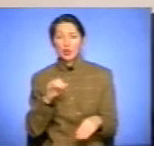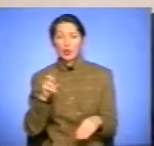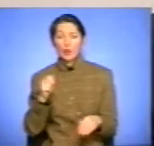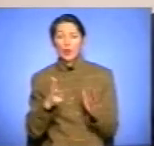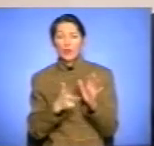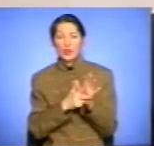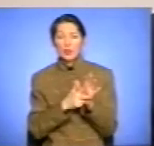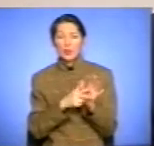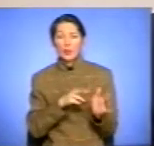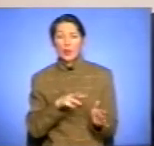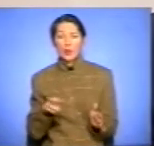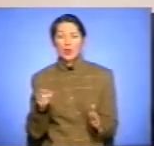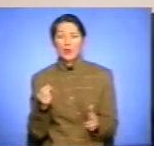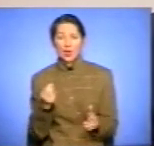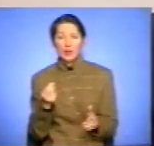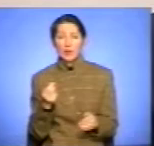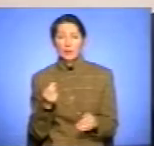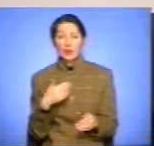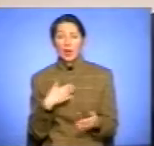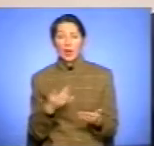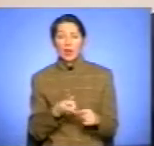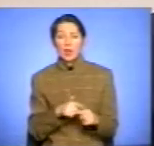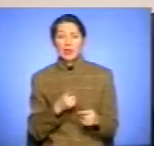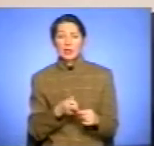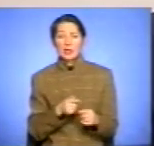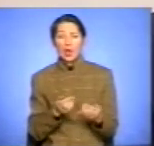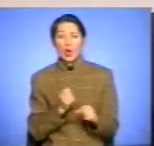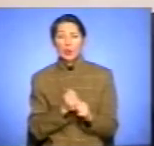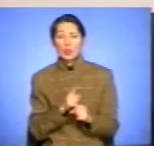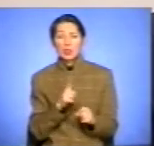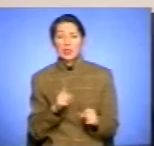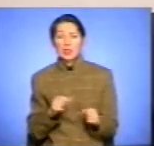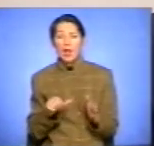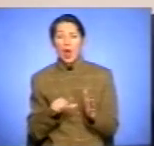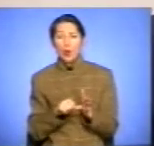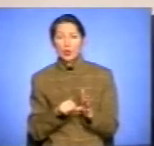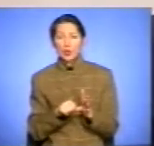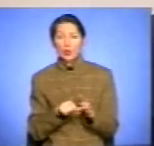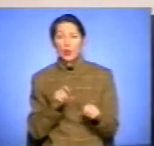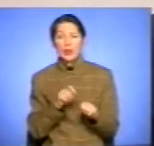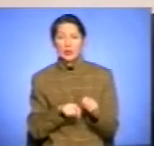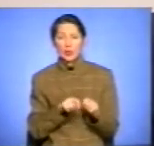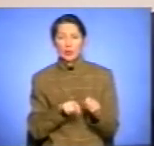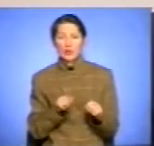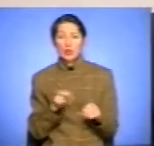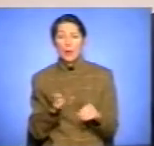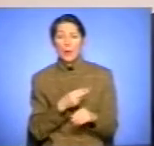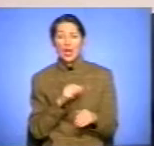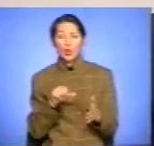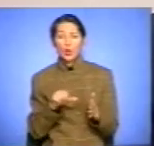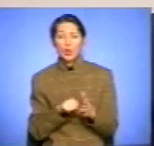гривень як це робилося чи за участю інспекторів чи без участі